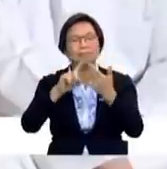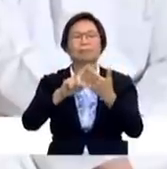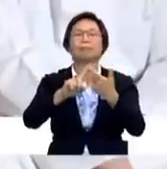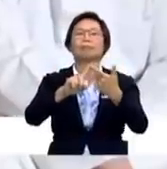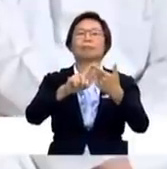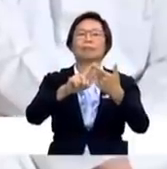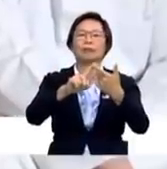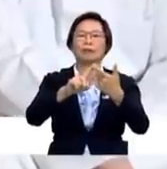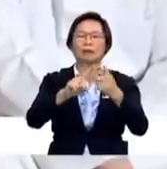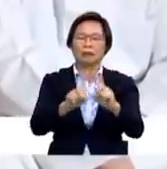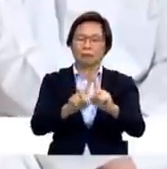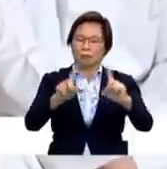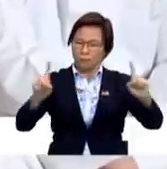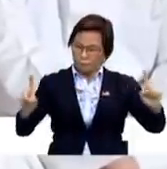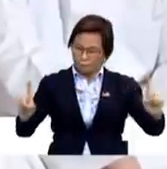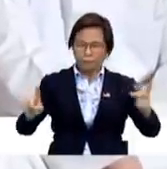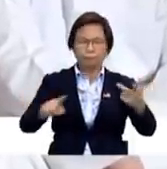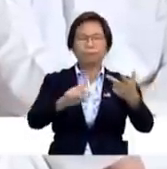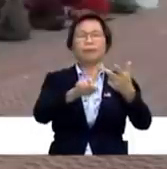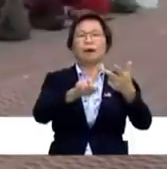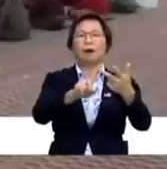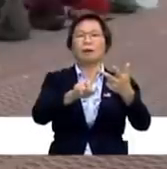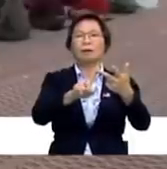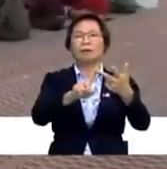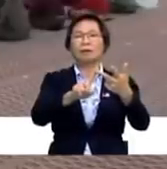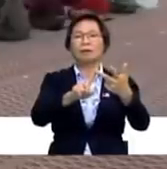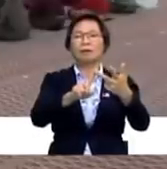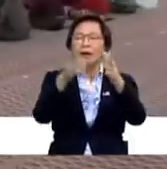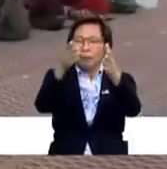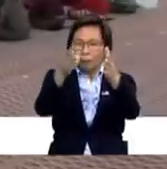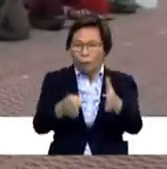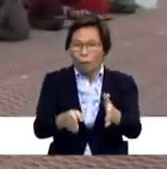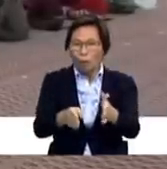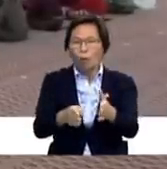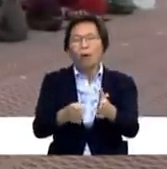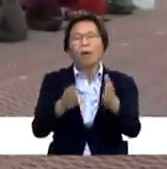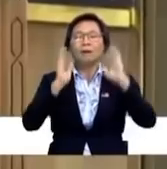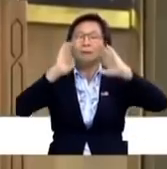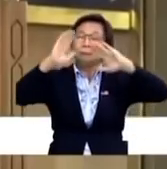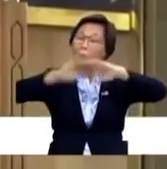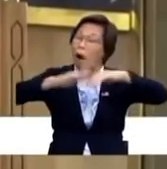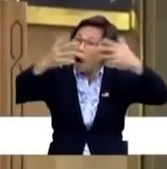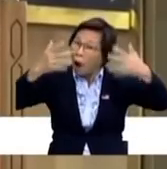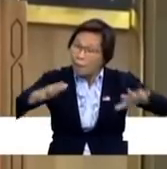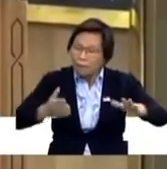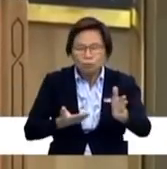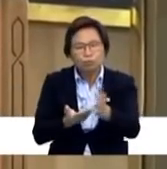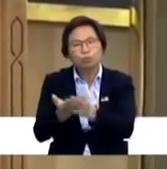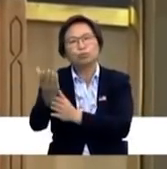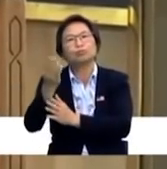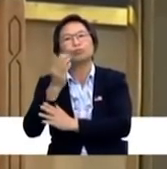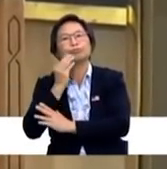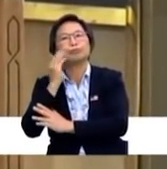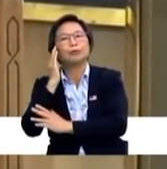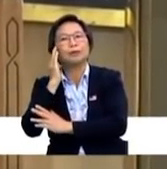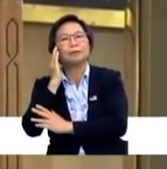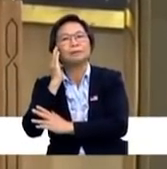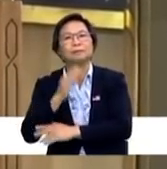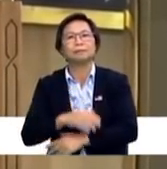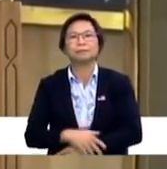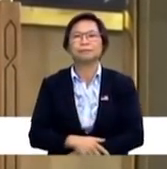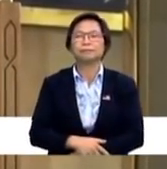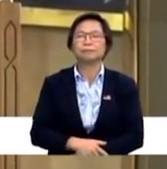buka penjarakan fisikal dan juga pastikan jemaah terus pulang setelah selesai salat